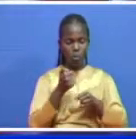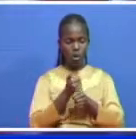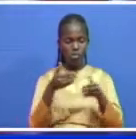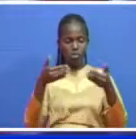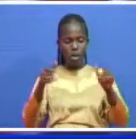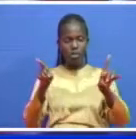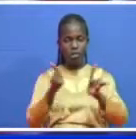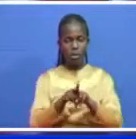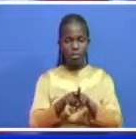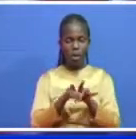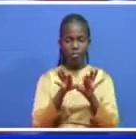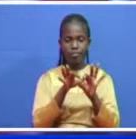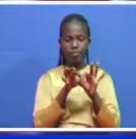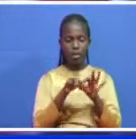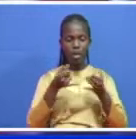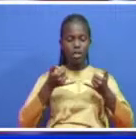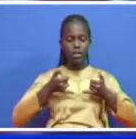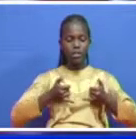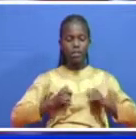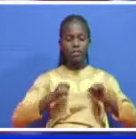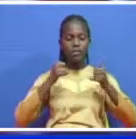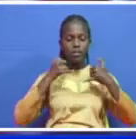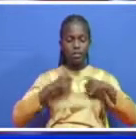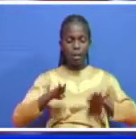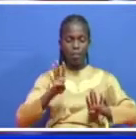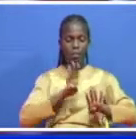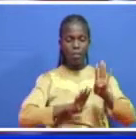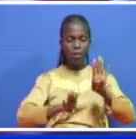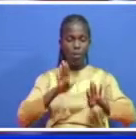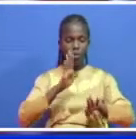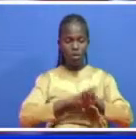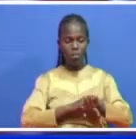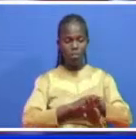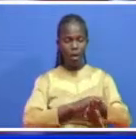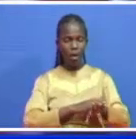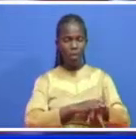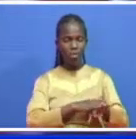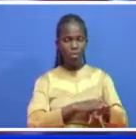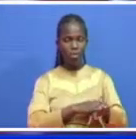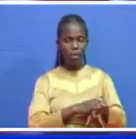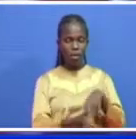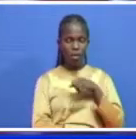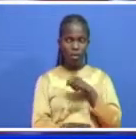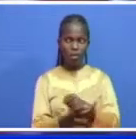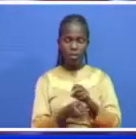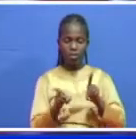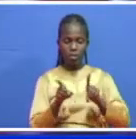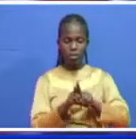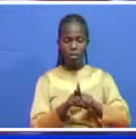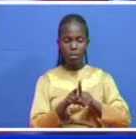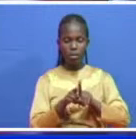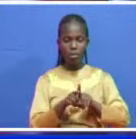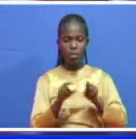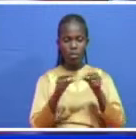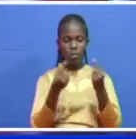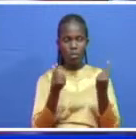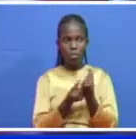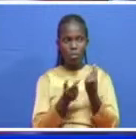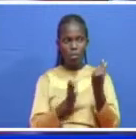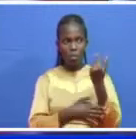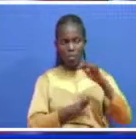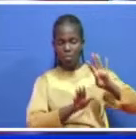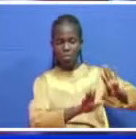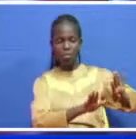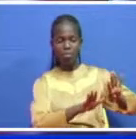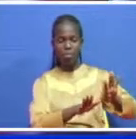na kumate bamwe kilitoni cha kuimia metuo miseo kumukumabadha na itindo mbade na kuolanga siko